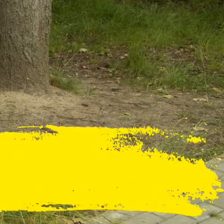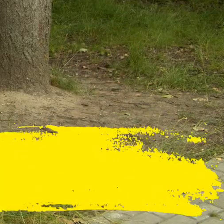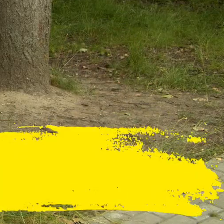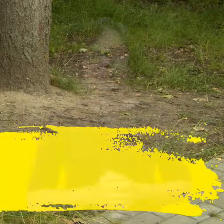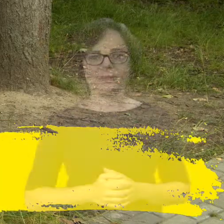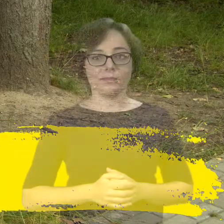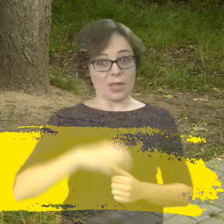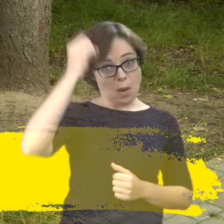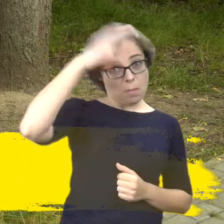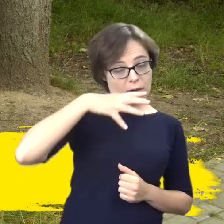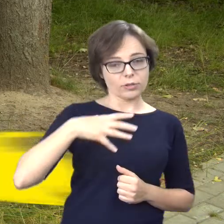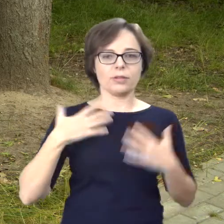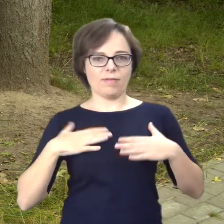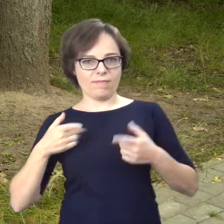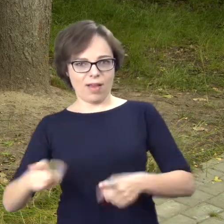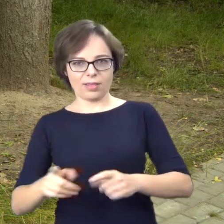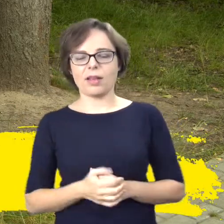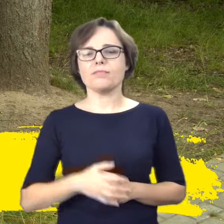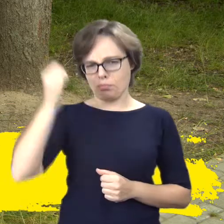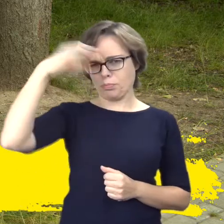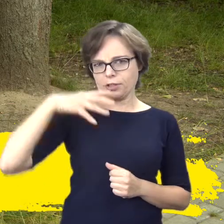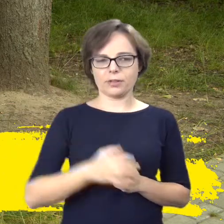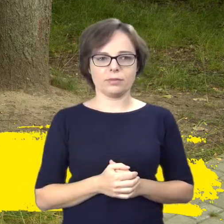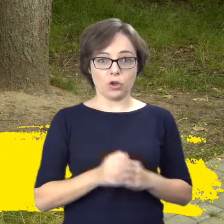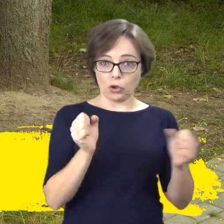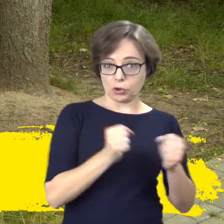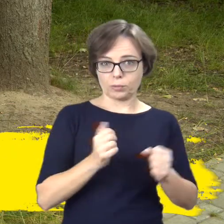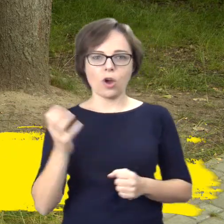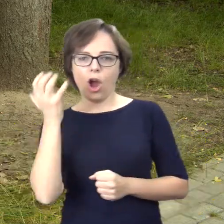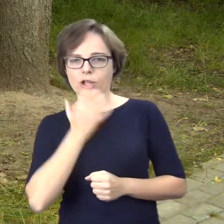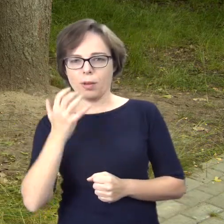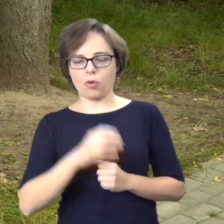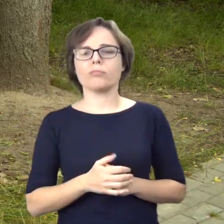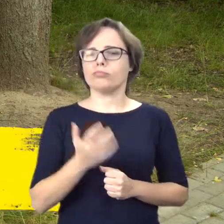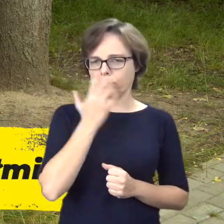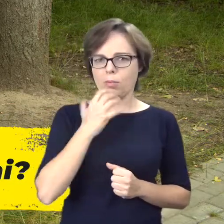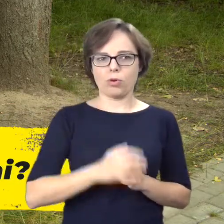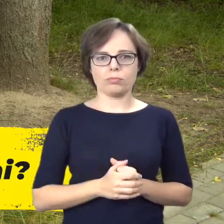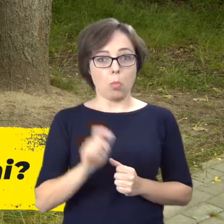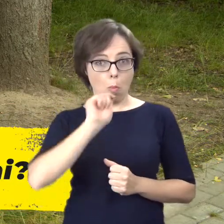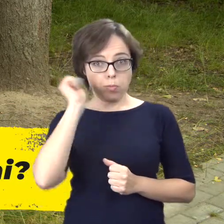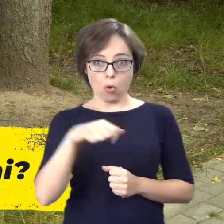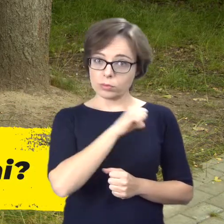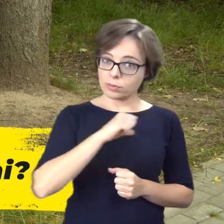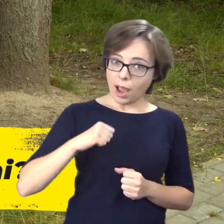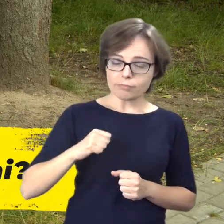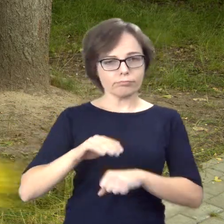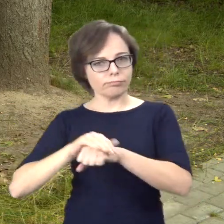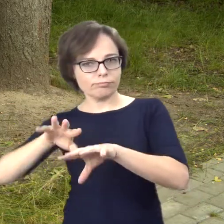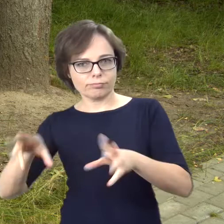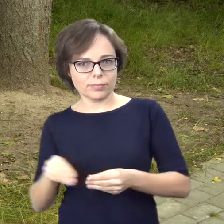Prysznic czy wanna? Prysznic. Zimno czy ciepło? Ciepło. Podróże w samotności czy z